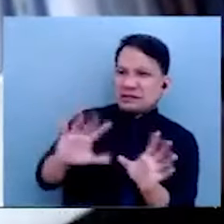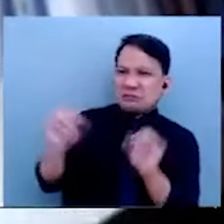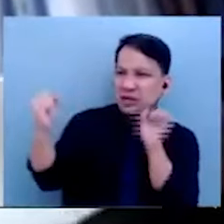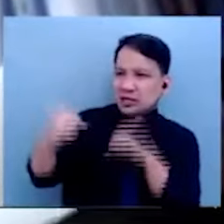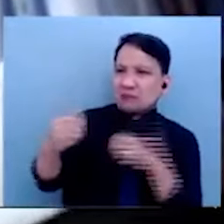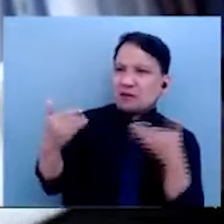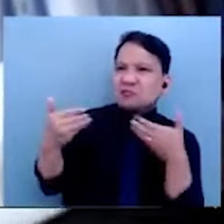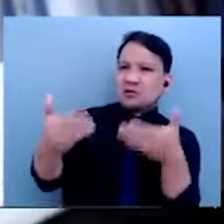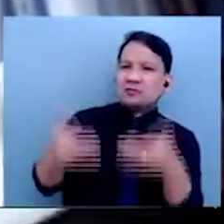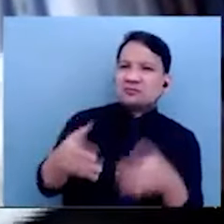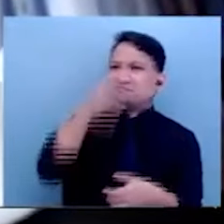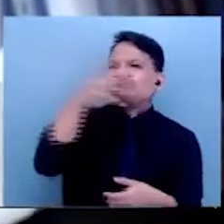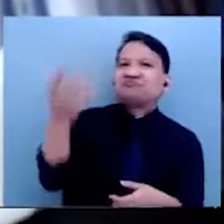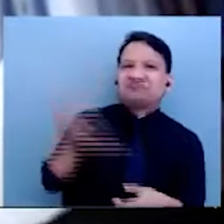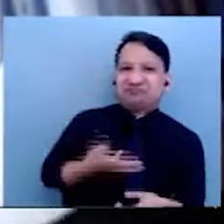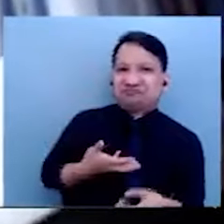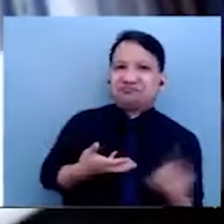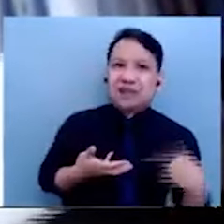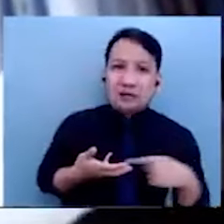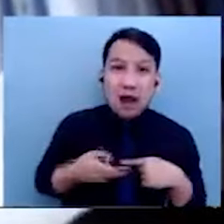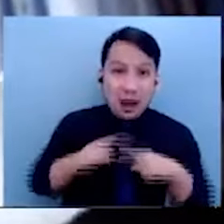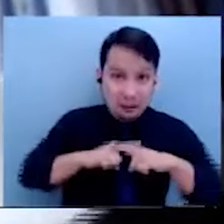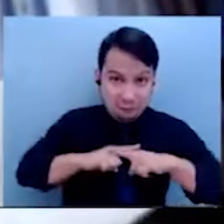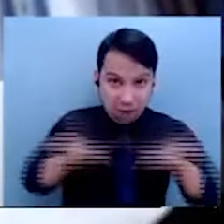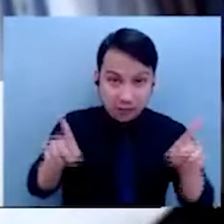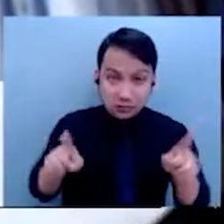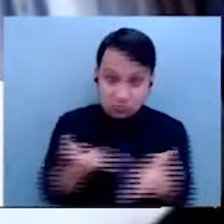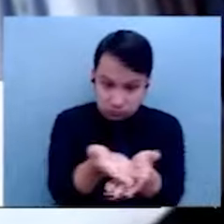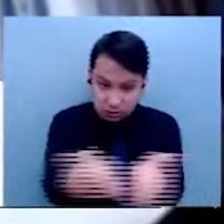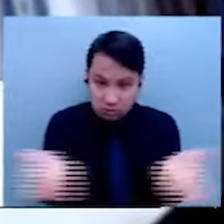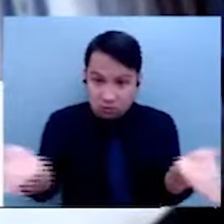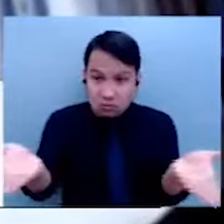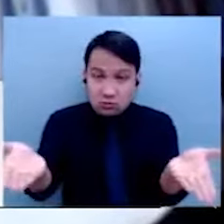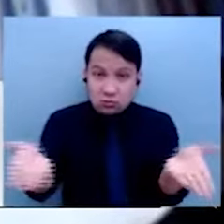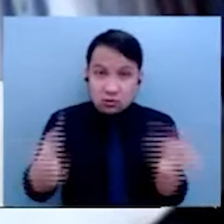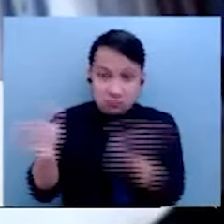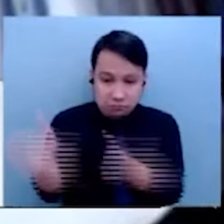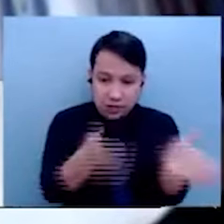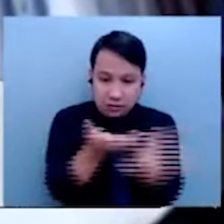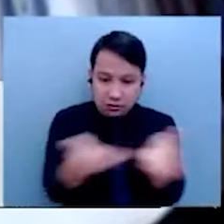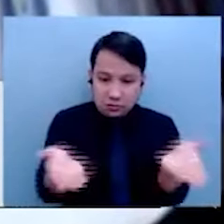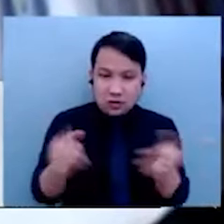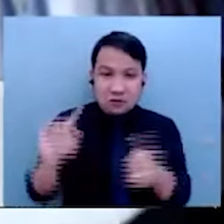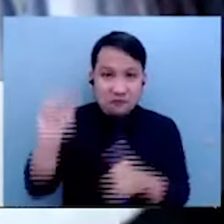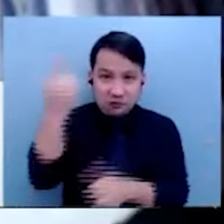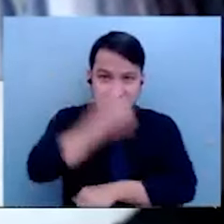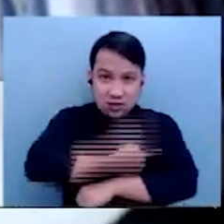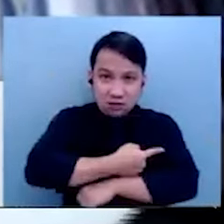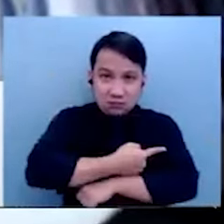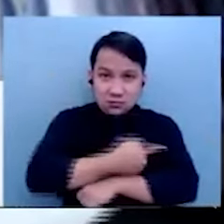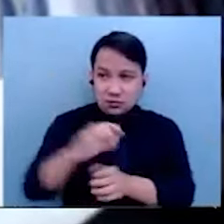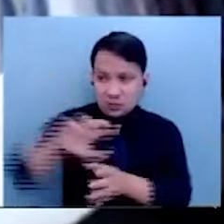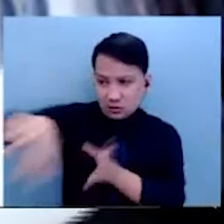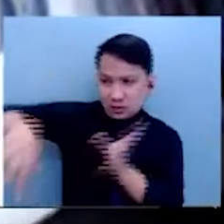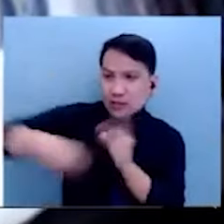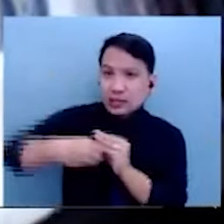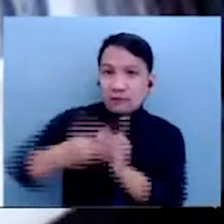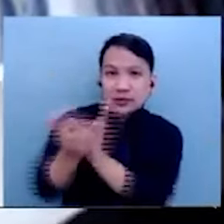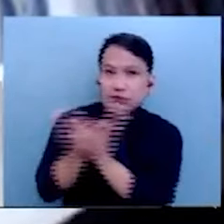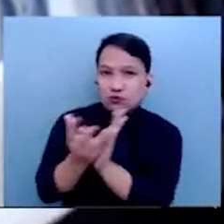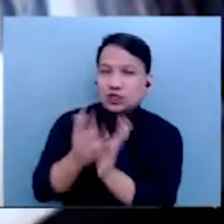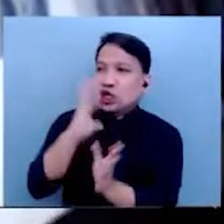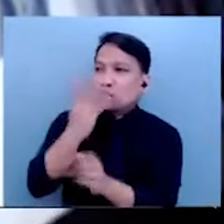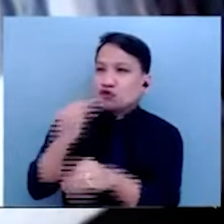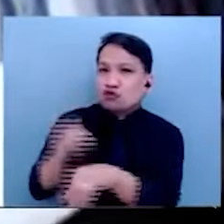kami pinapakinggan. Pero kung ang platform nandyan, from day one na pinopropose pa lang ito, kasama na sila sa usapan. And of course,